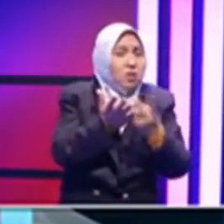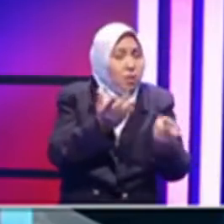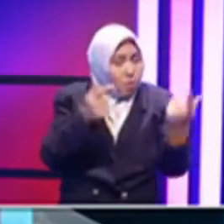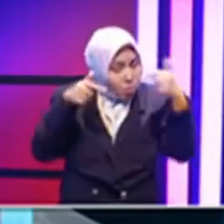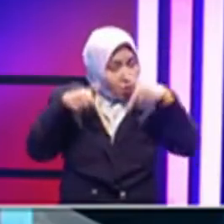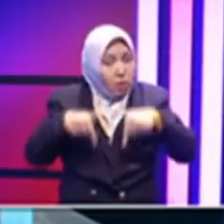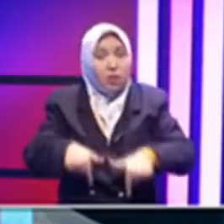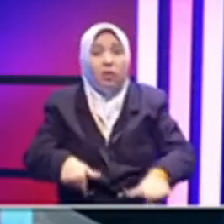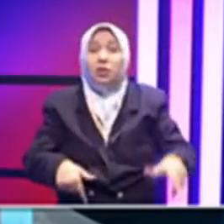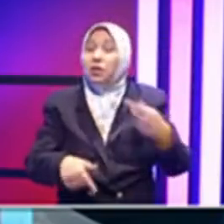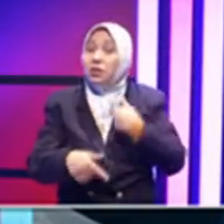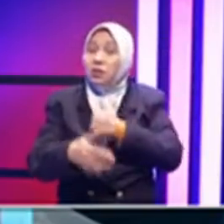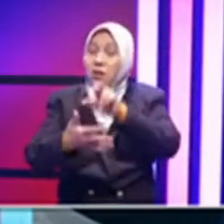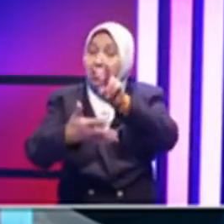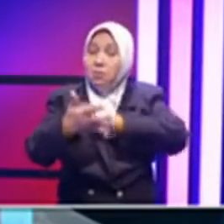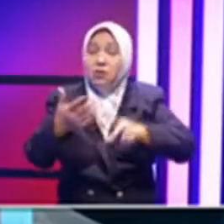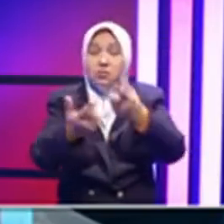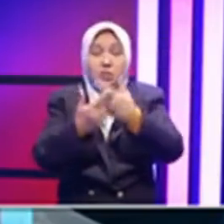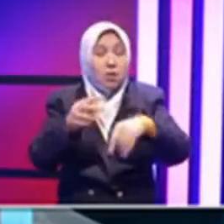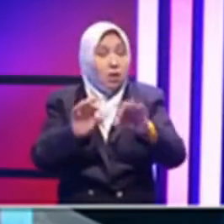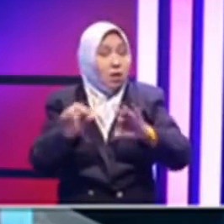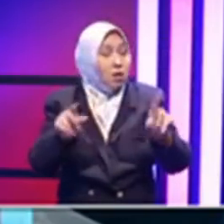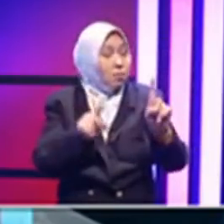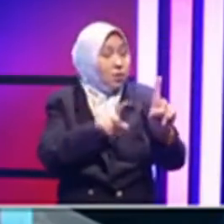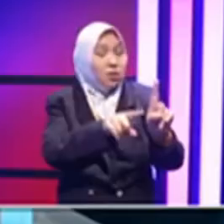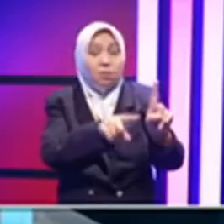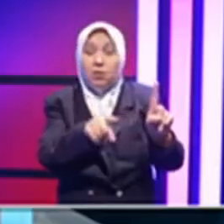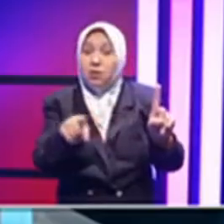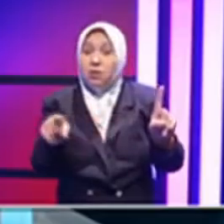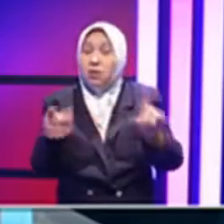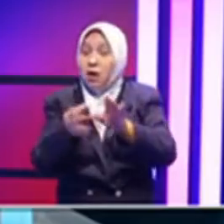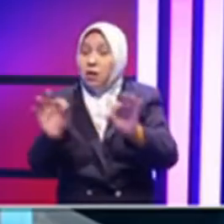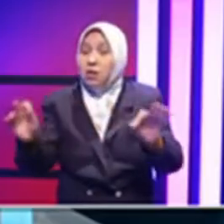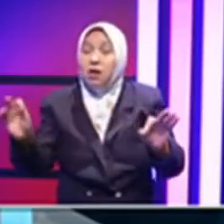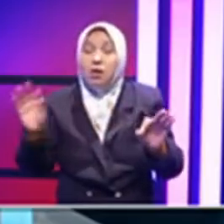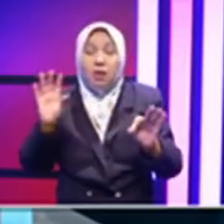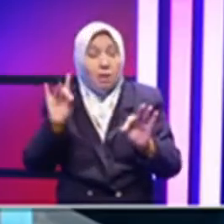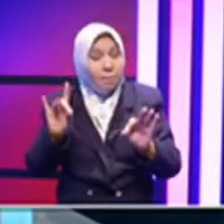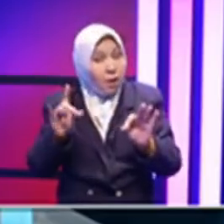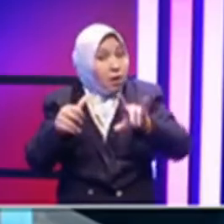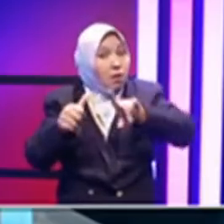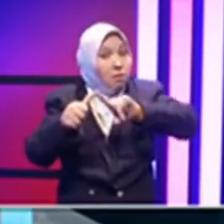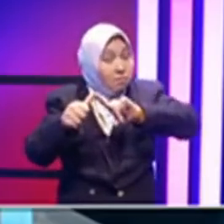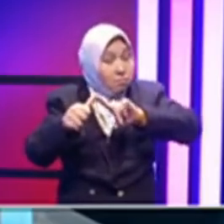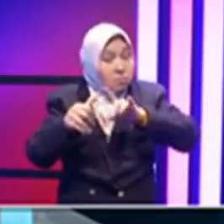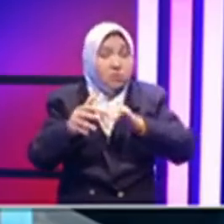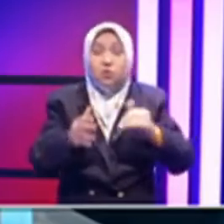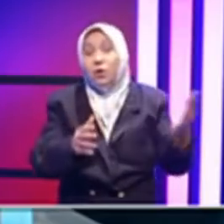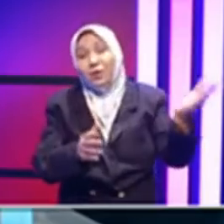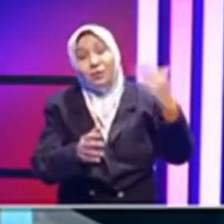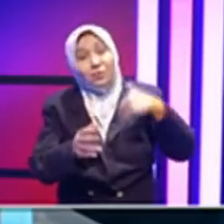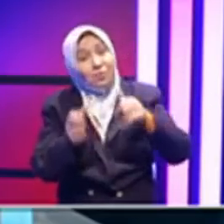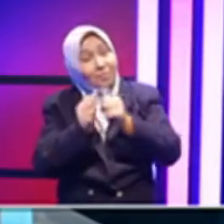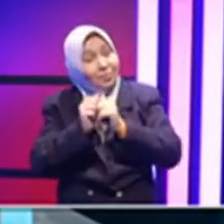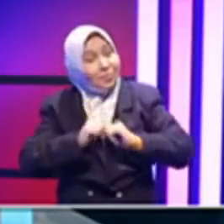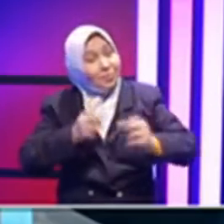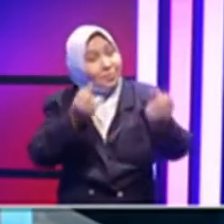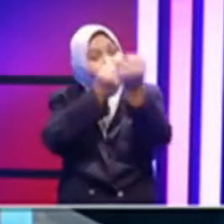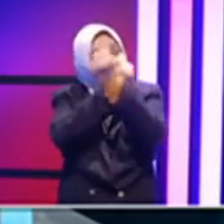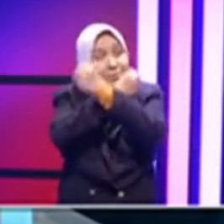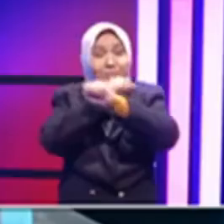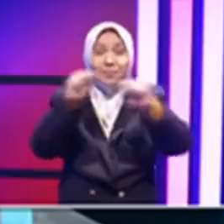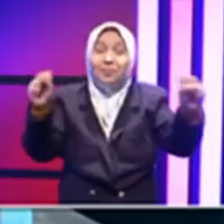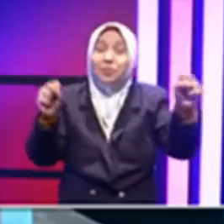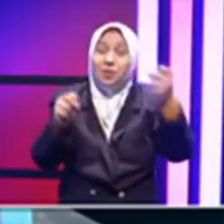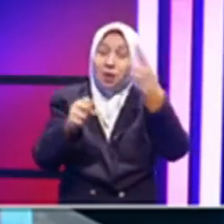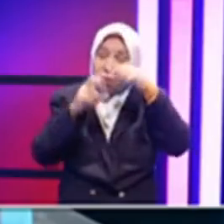ini. Kita akan baca daripada ayat pertama hingga ayat 8 terlebih dahulu. Jom sama-sama kita bersedia.